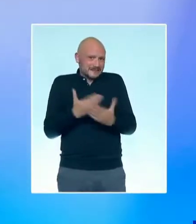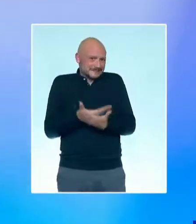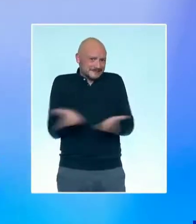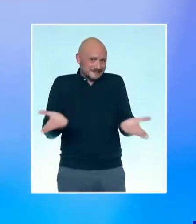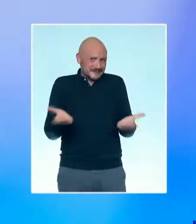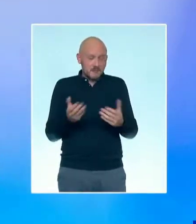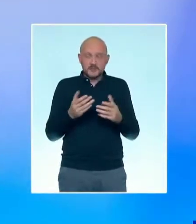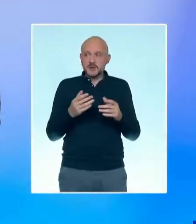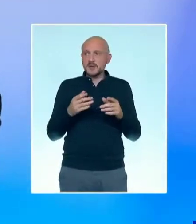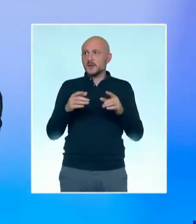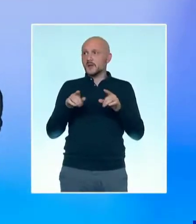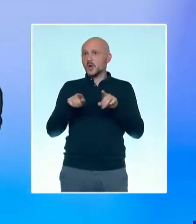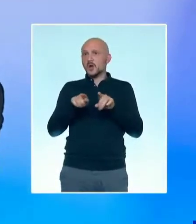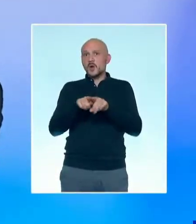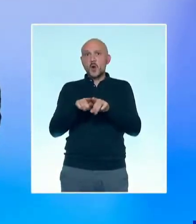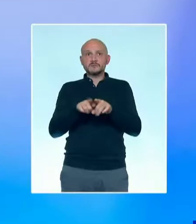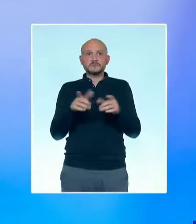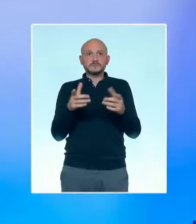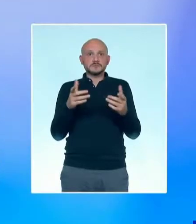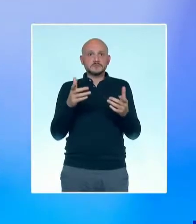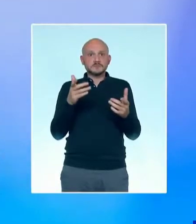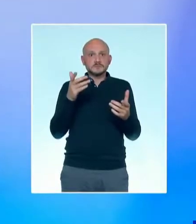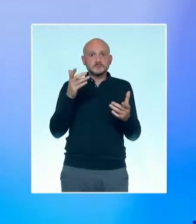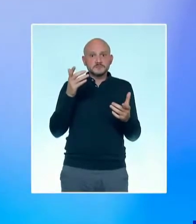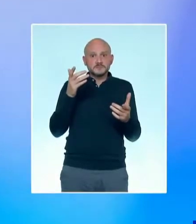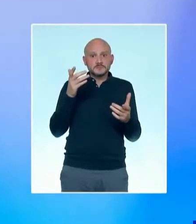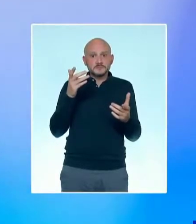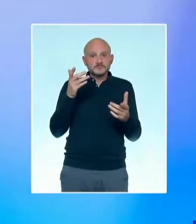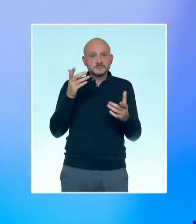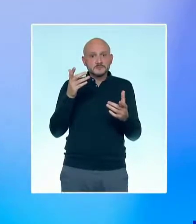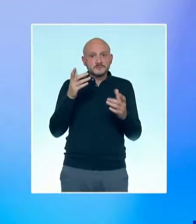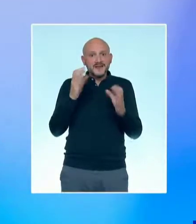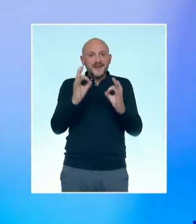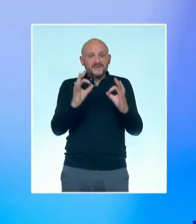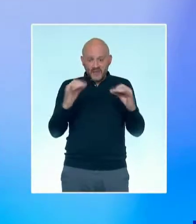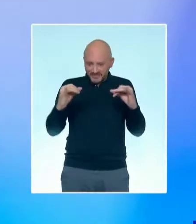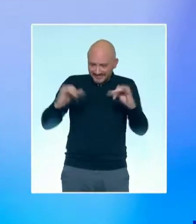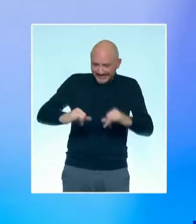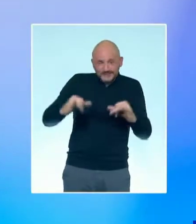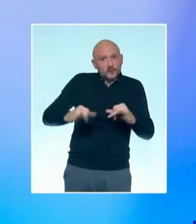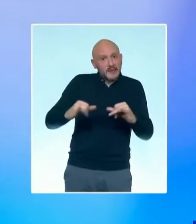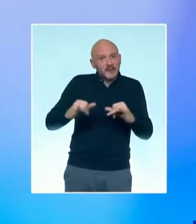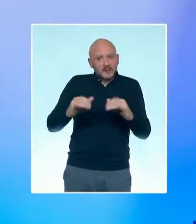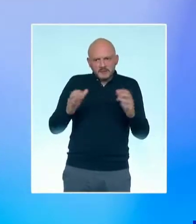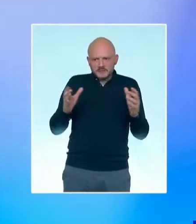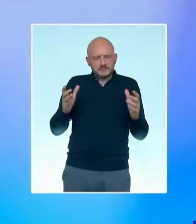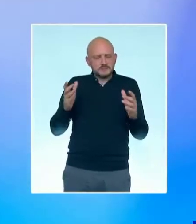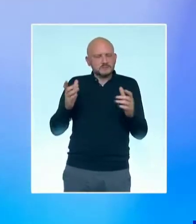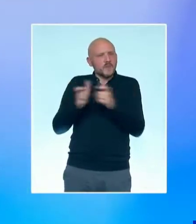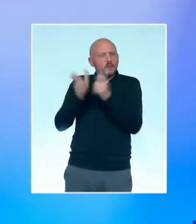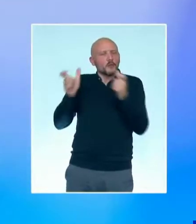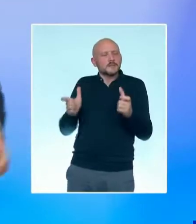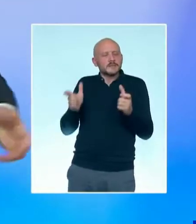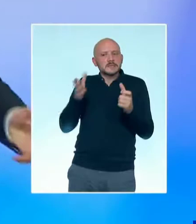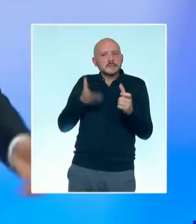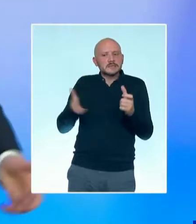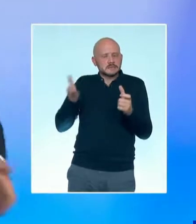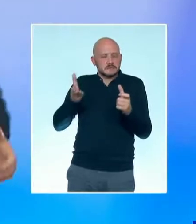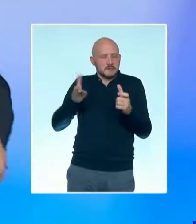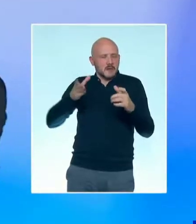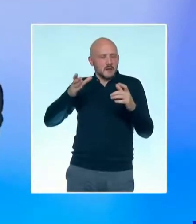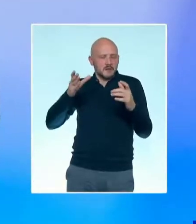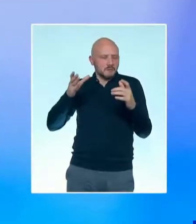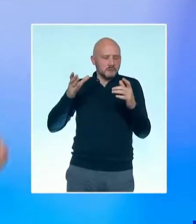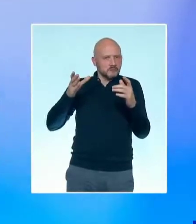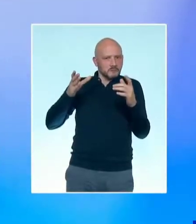aussi, finalement, le même fondement que ah ouais, la dans ton fondement, ouais, tu vas t'en prendre des choses dans ton fondement, ça c'est vous sûr. Vous observerez d'ailleurs, si on fait du